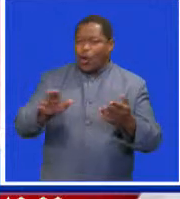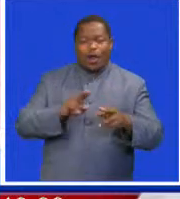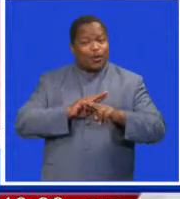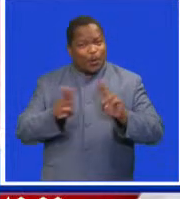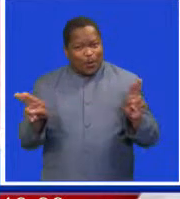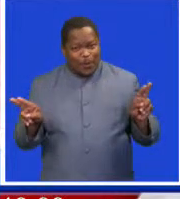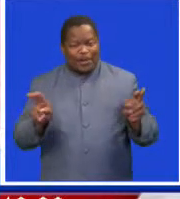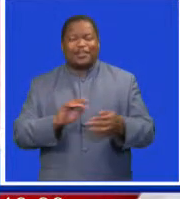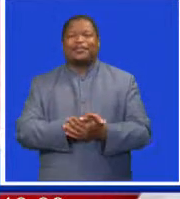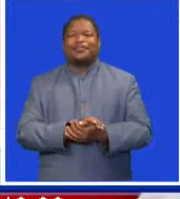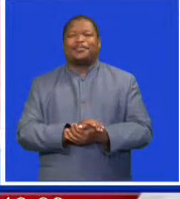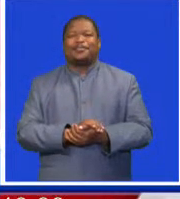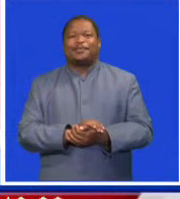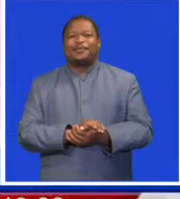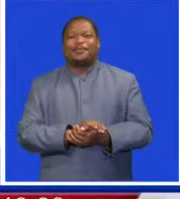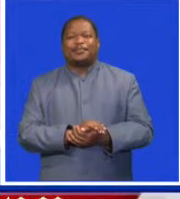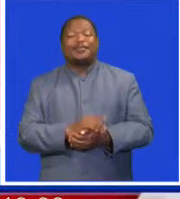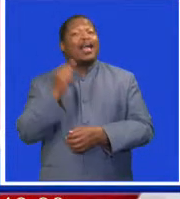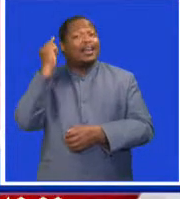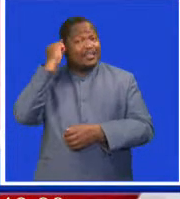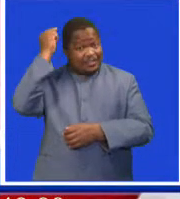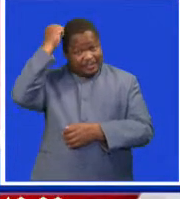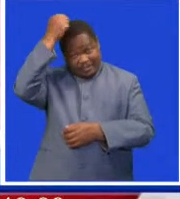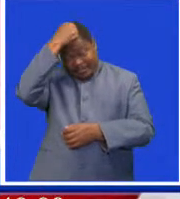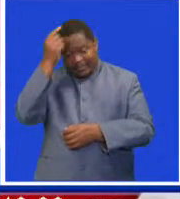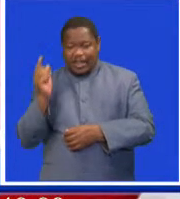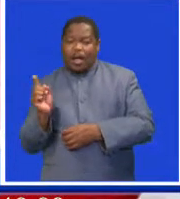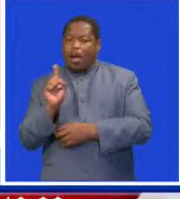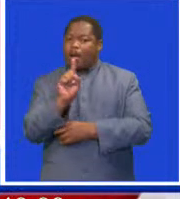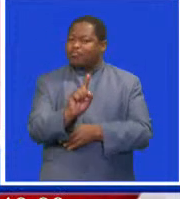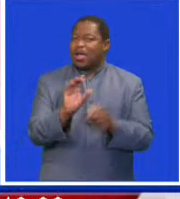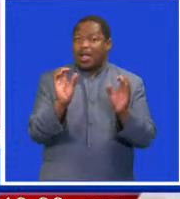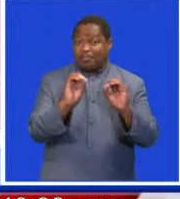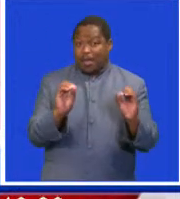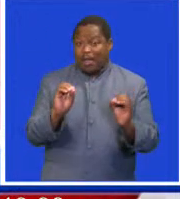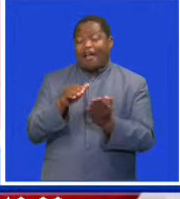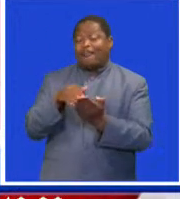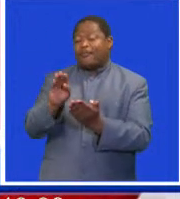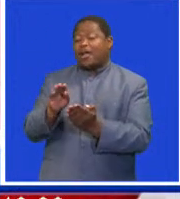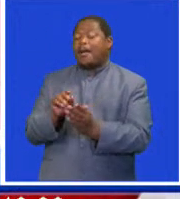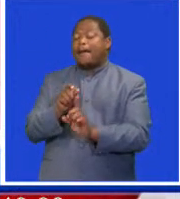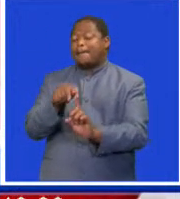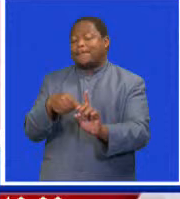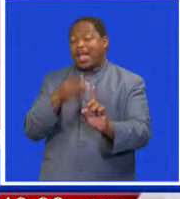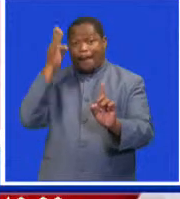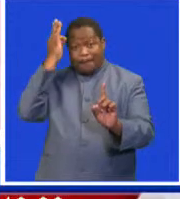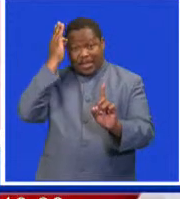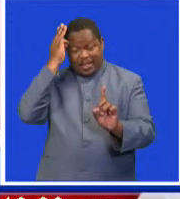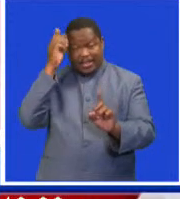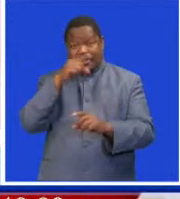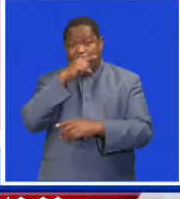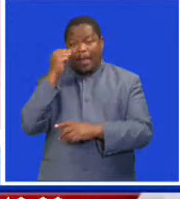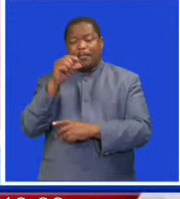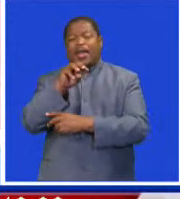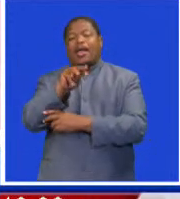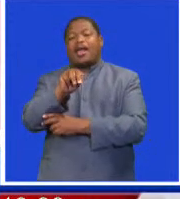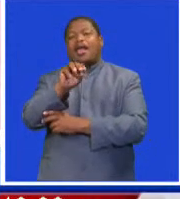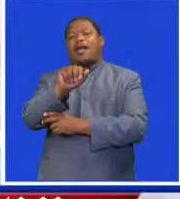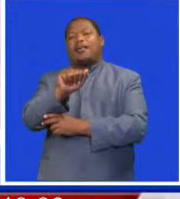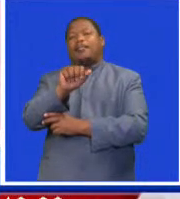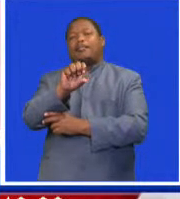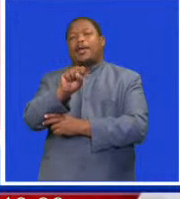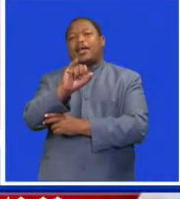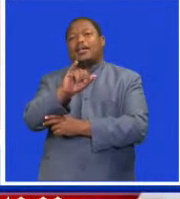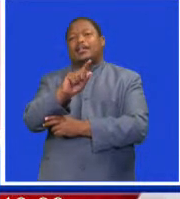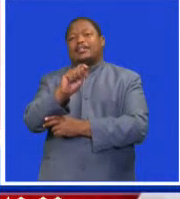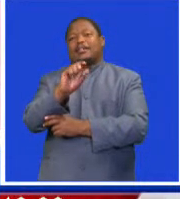nenkosi Masithela le ngesikhathi etfula wona ke amagama laphathiswe imbube emhlabeni ucala wachaza kabanti ngekungena kwelivangeli lapha